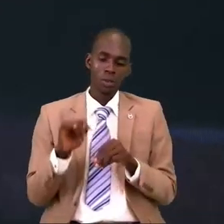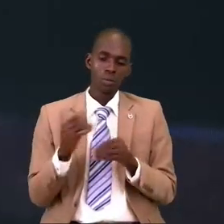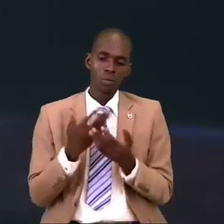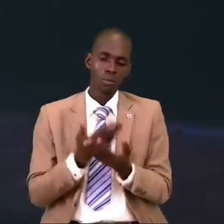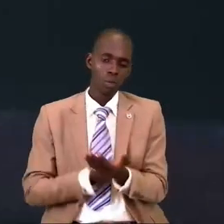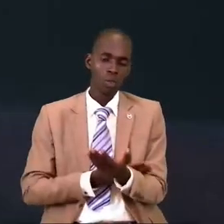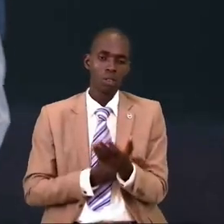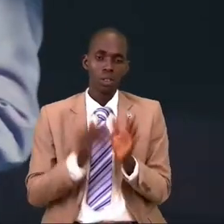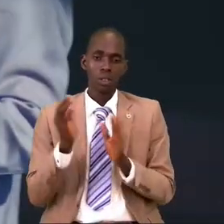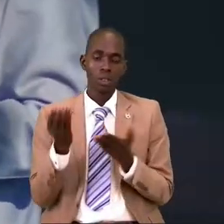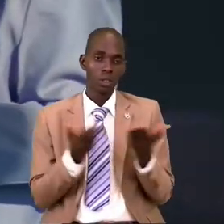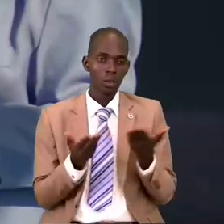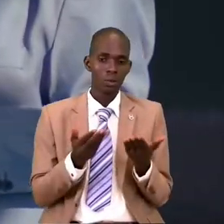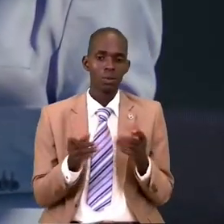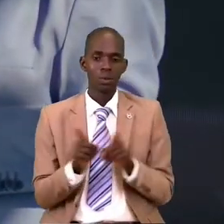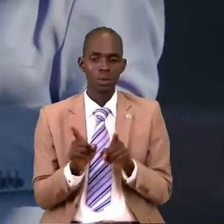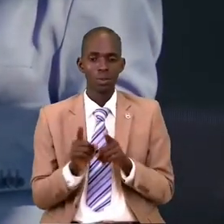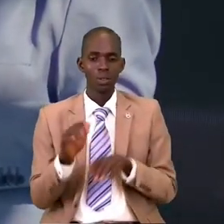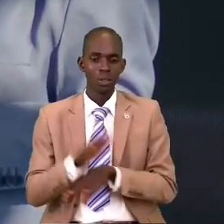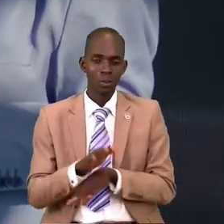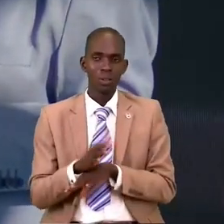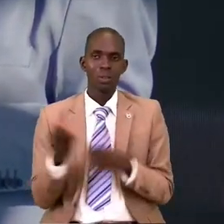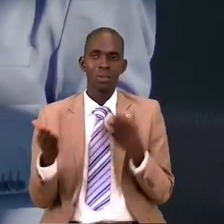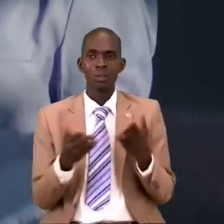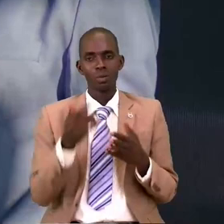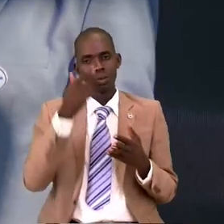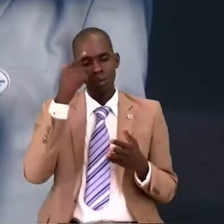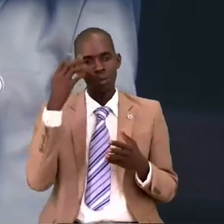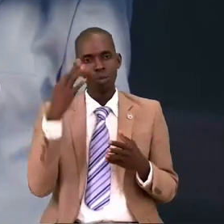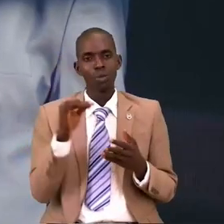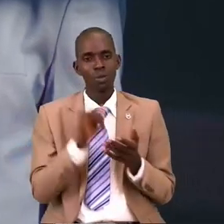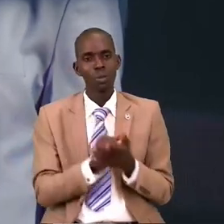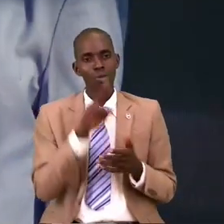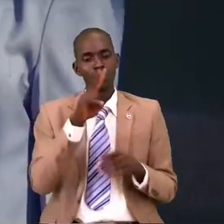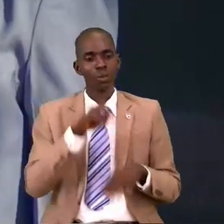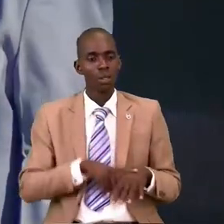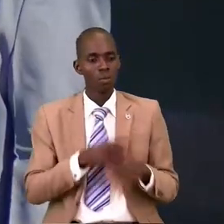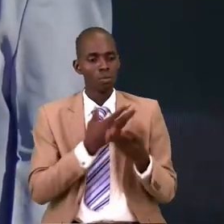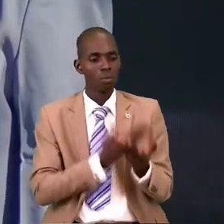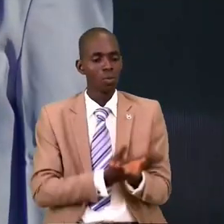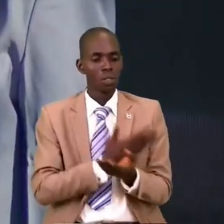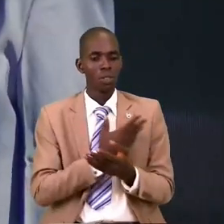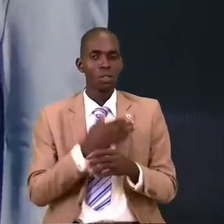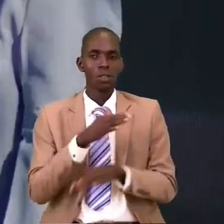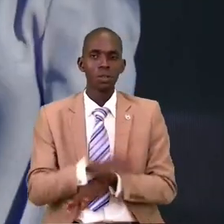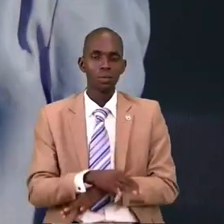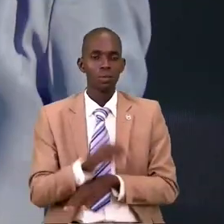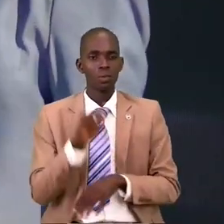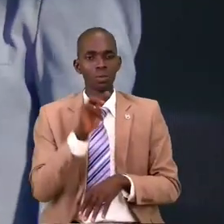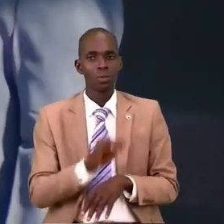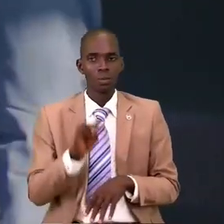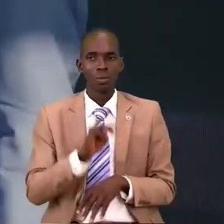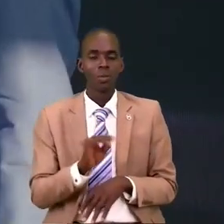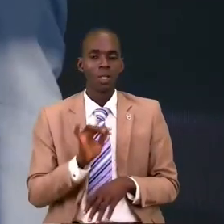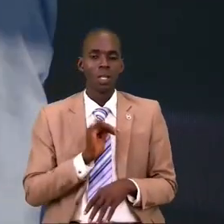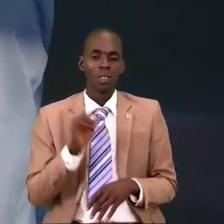du matin et du soir, le lundi, je dois me reposer et je n'ai rien fait. Si tu ne fais rien, tu ne vas